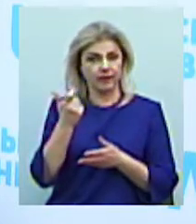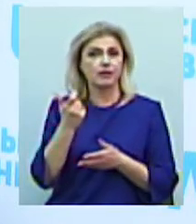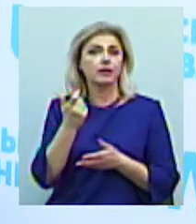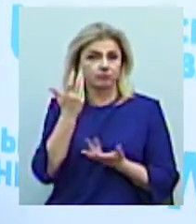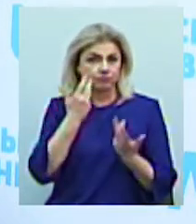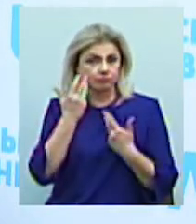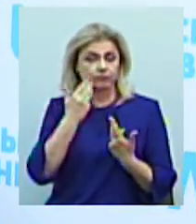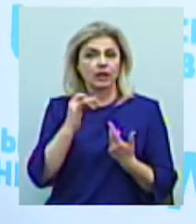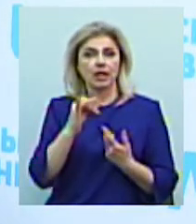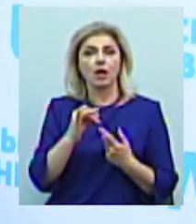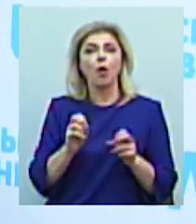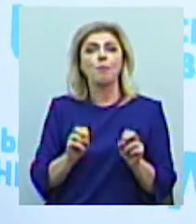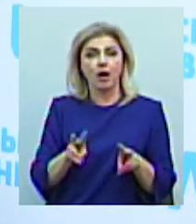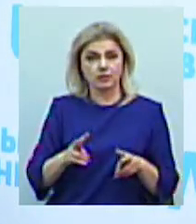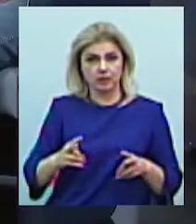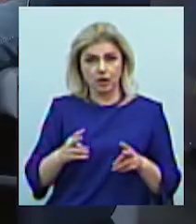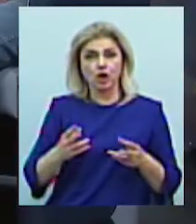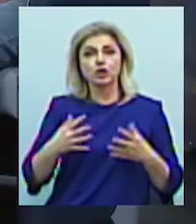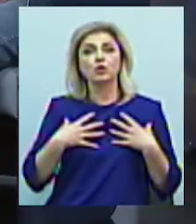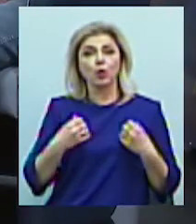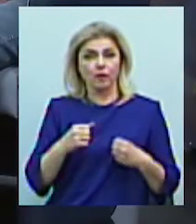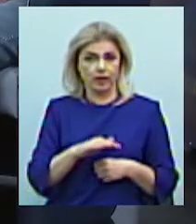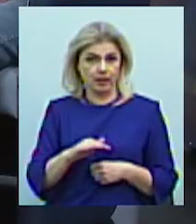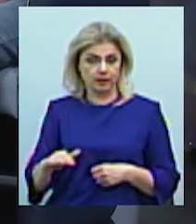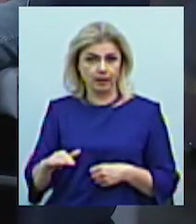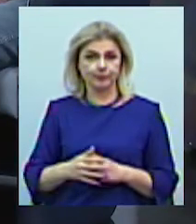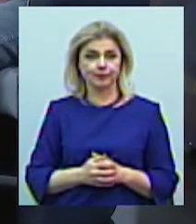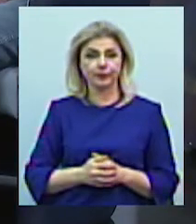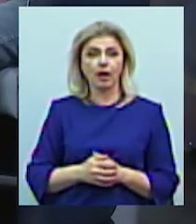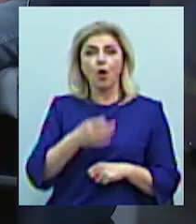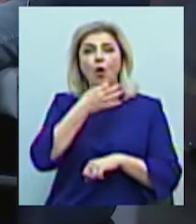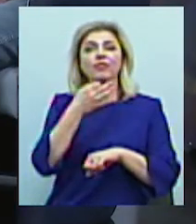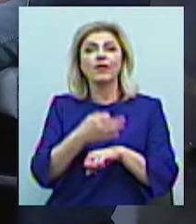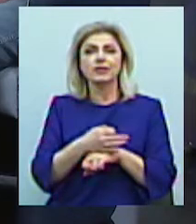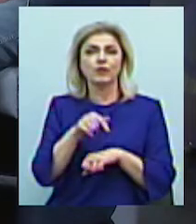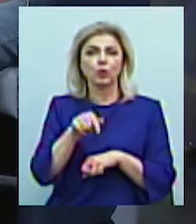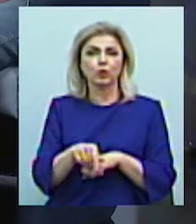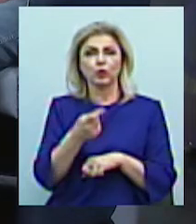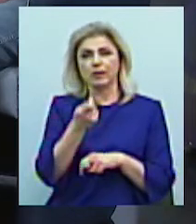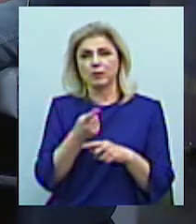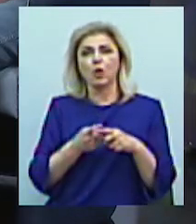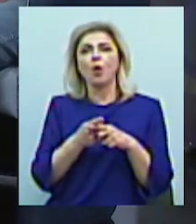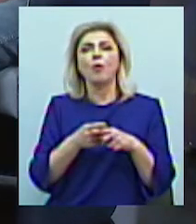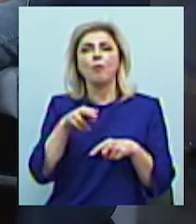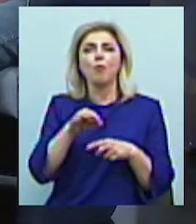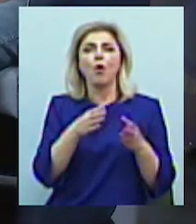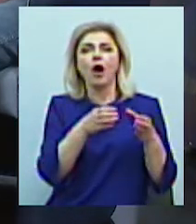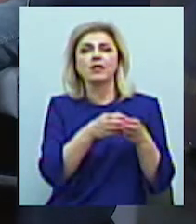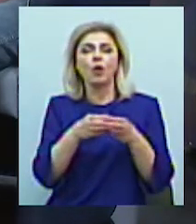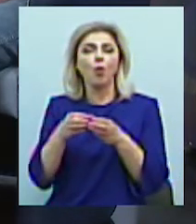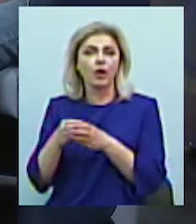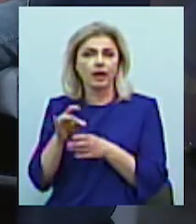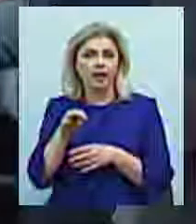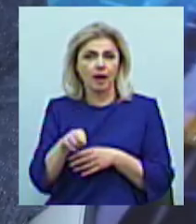і про небезпеку здоров'я дітей. Ну, здесь ответственность, она как бы растянута по категориям, да,